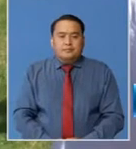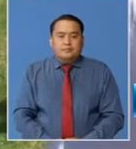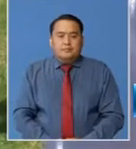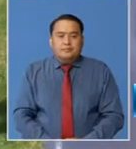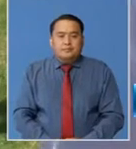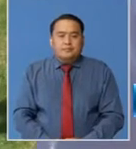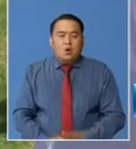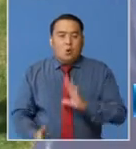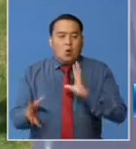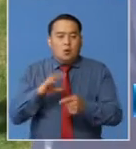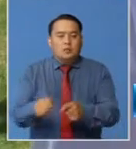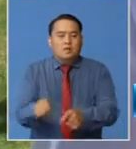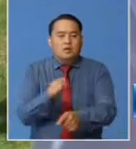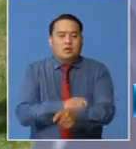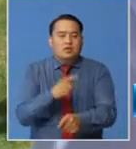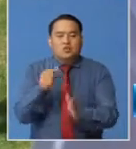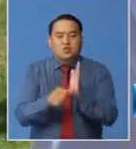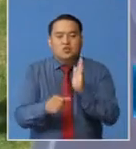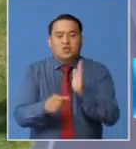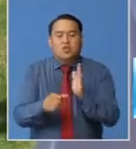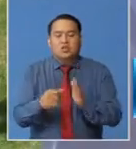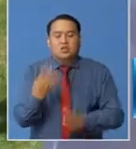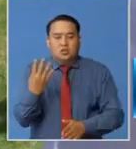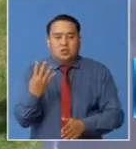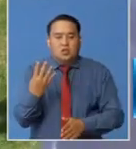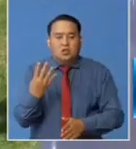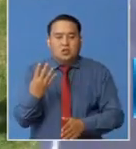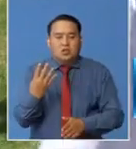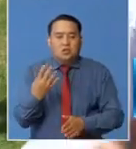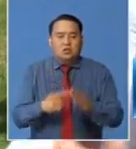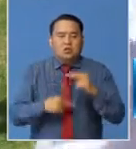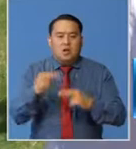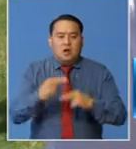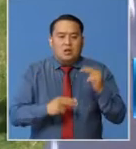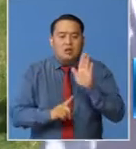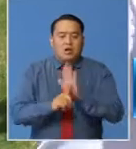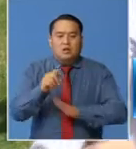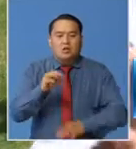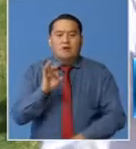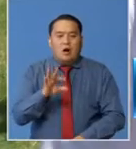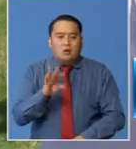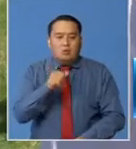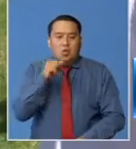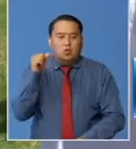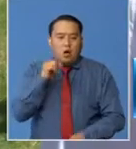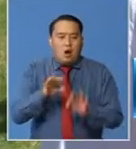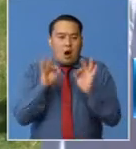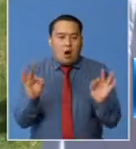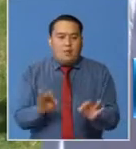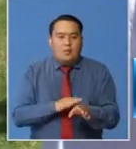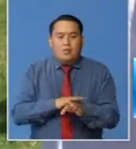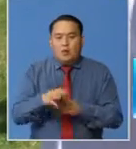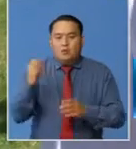событий. Общая площадь парка 64 сотки. Строительство его началось в октябре прошлого года. Объект полностью